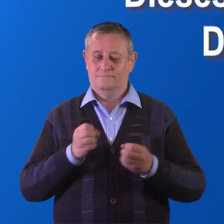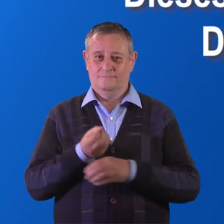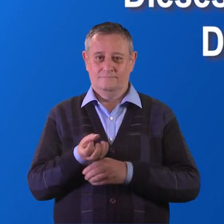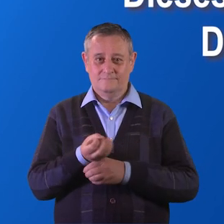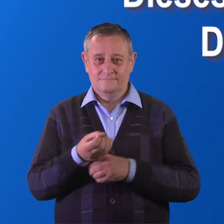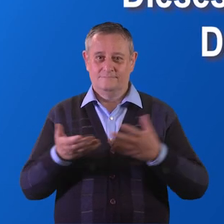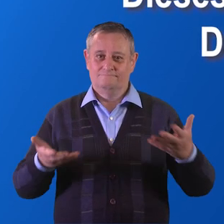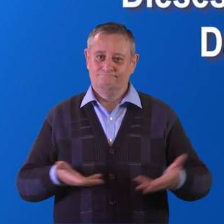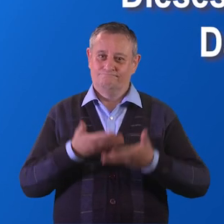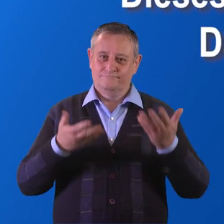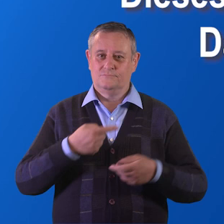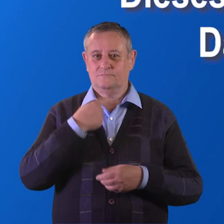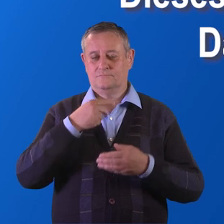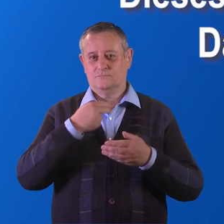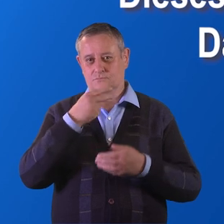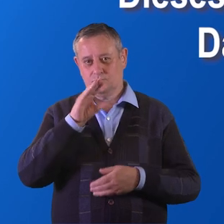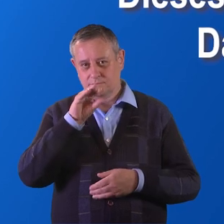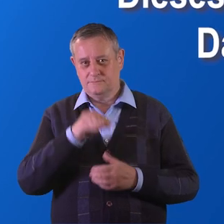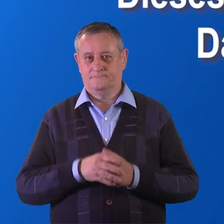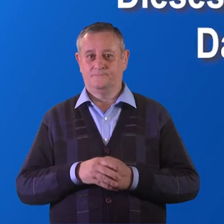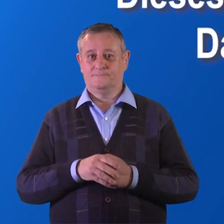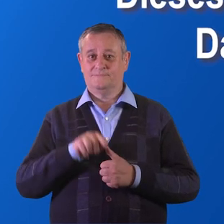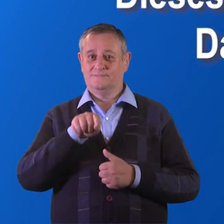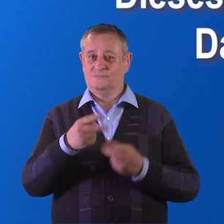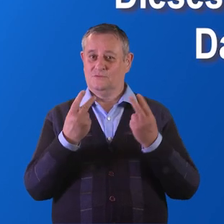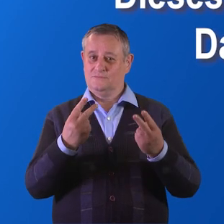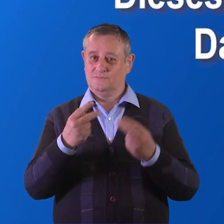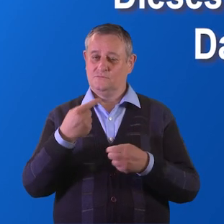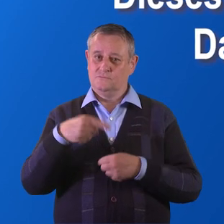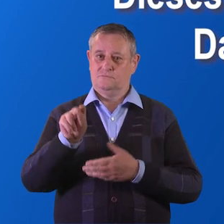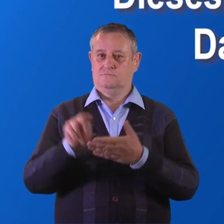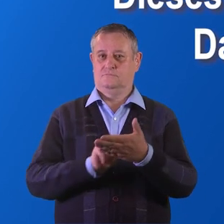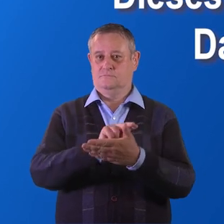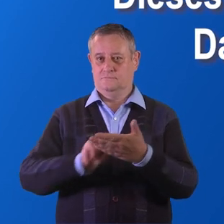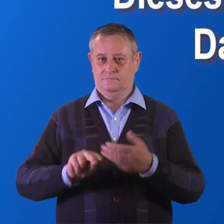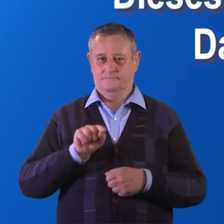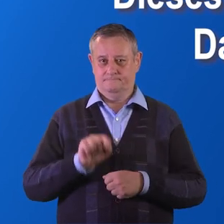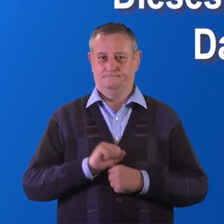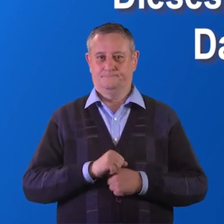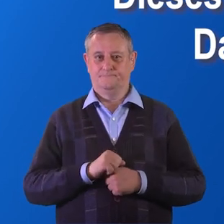dieses Video erklärt in leichter Sprache das ist wichtig für das wählen